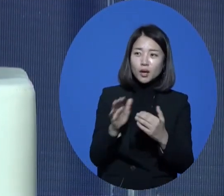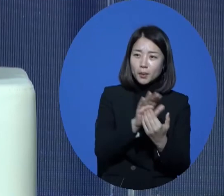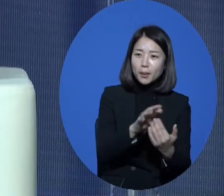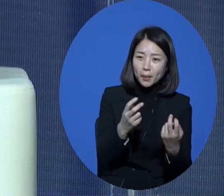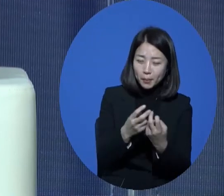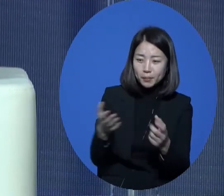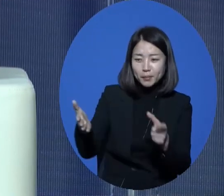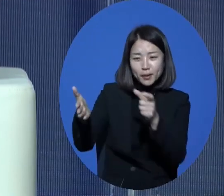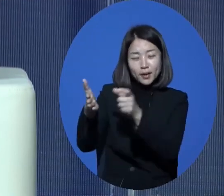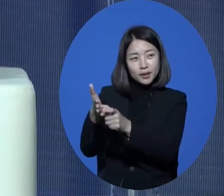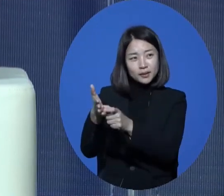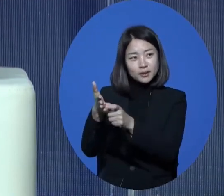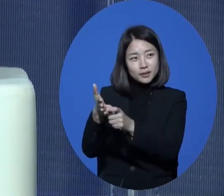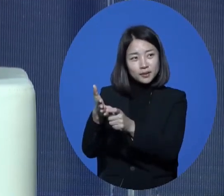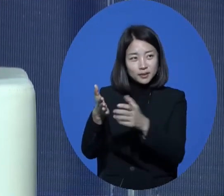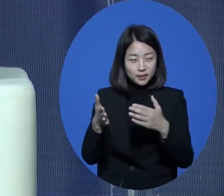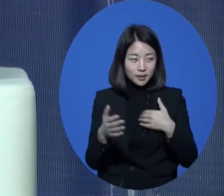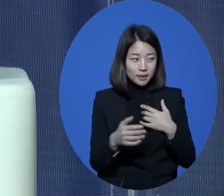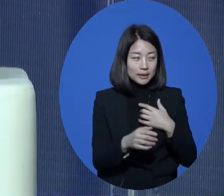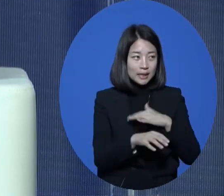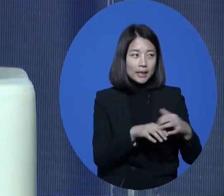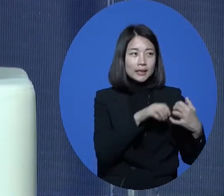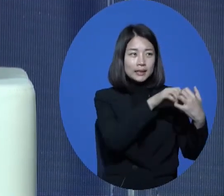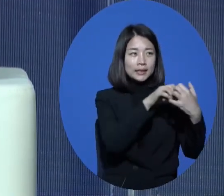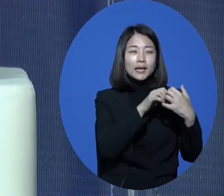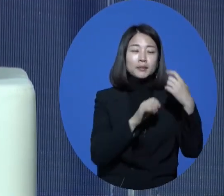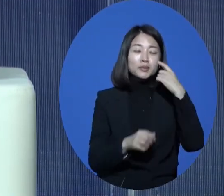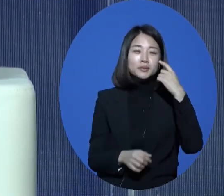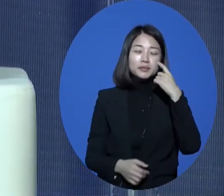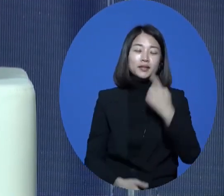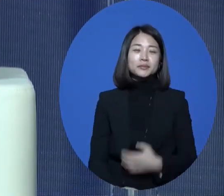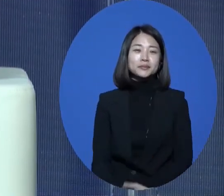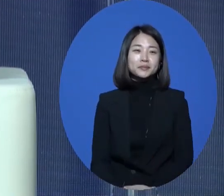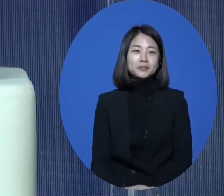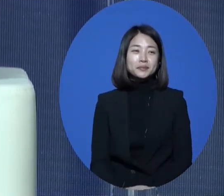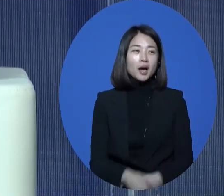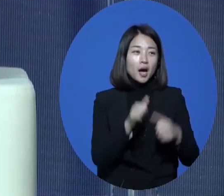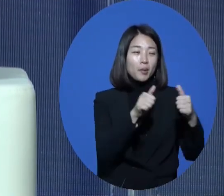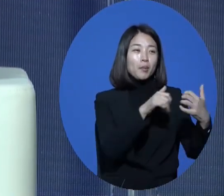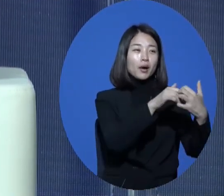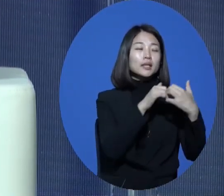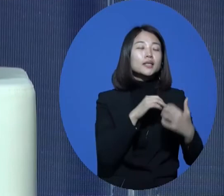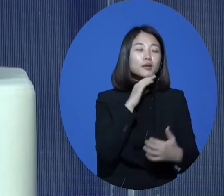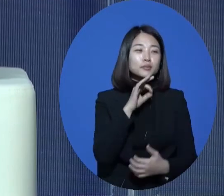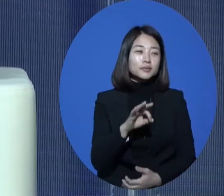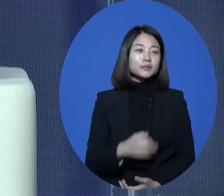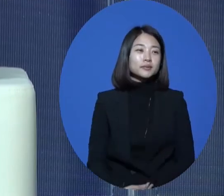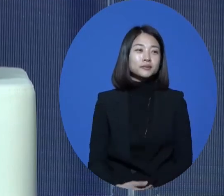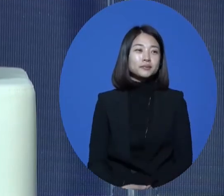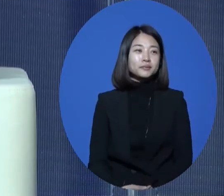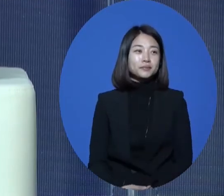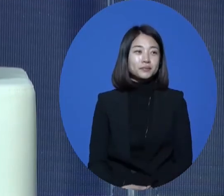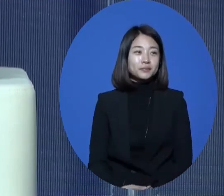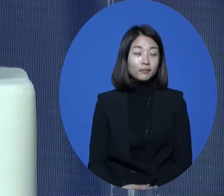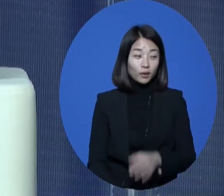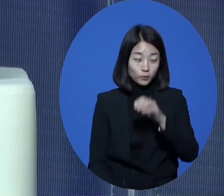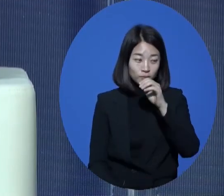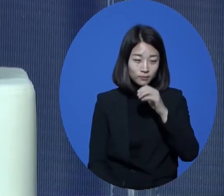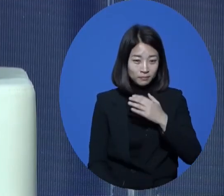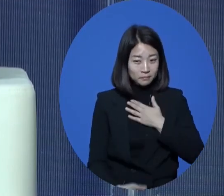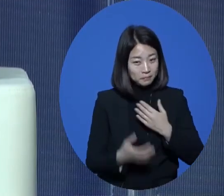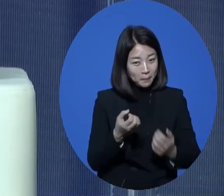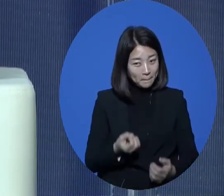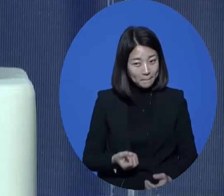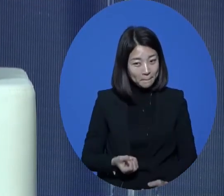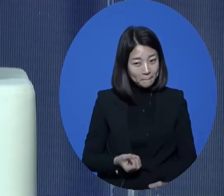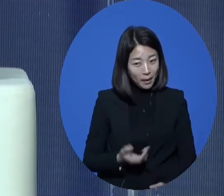얼마나 앞당길지는 우리가 얼마나 잘 싸우는지에 달려 있다고 생각이 듭니다. 이후에 좀 좋은 승소의 판단이